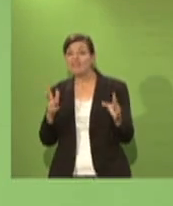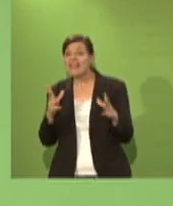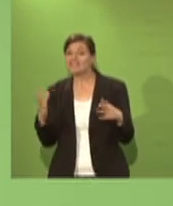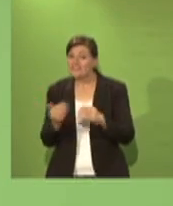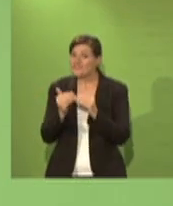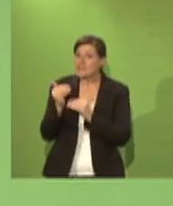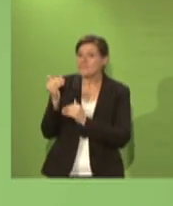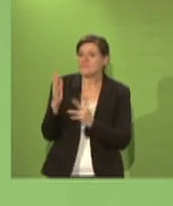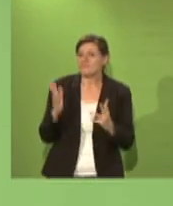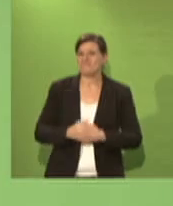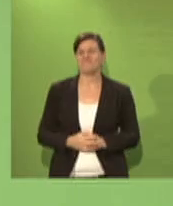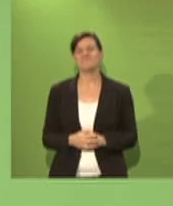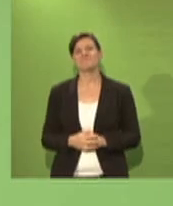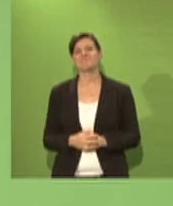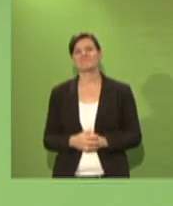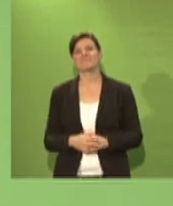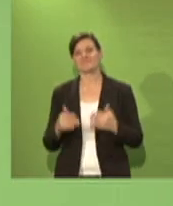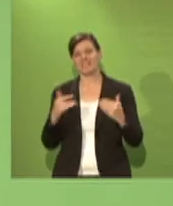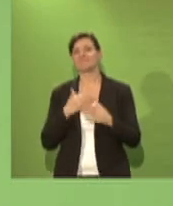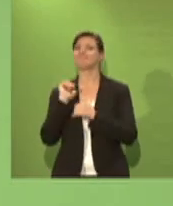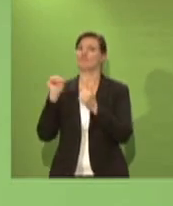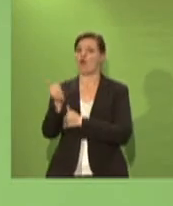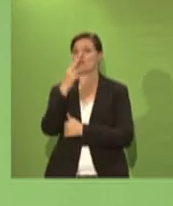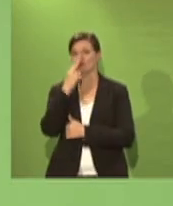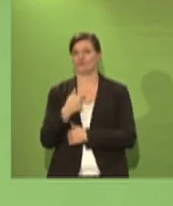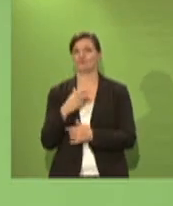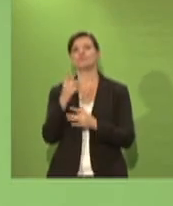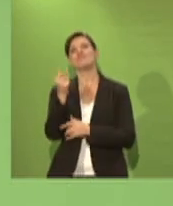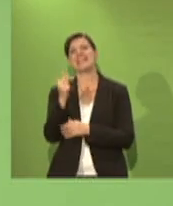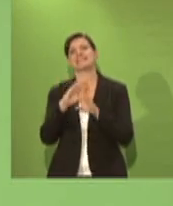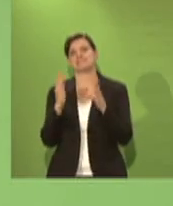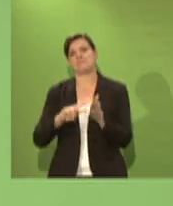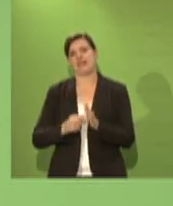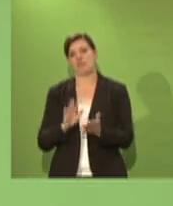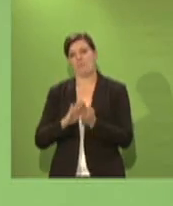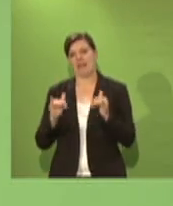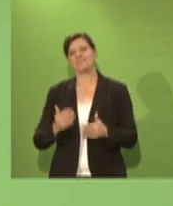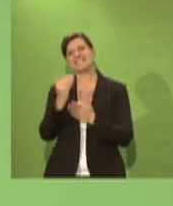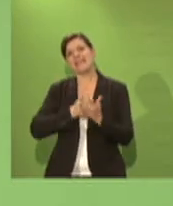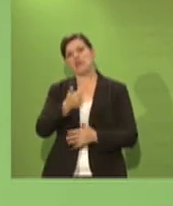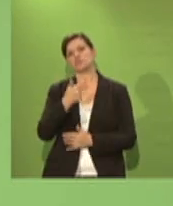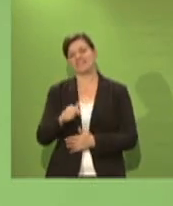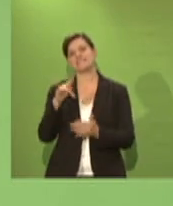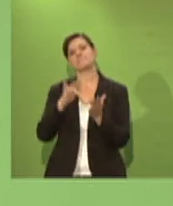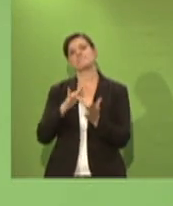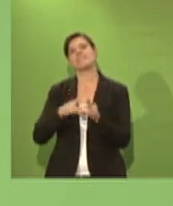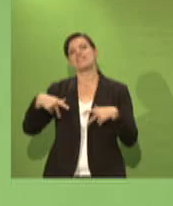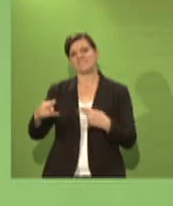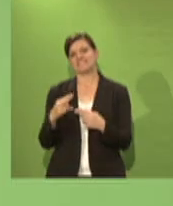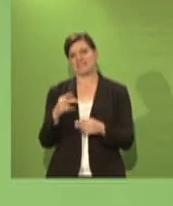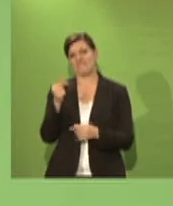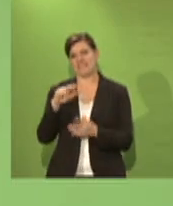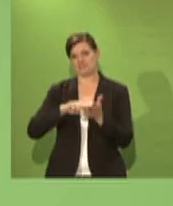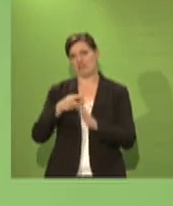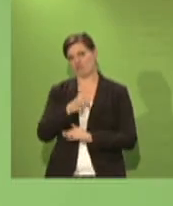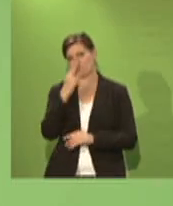ausbauen. Die vorausschauende Finanzplanung bleibt natürlich erhalten. Ihr seht das auf der Seite 21 mit der mittelfristigen Finanzplanung.